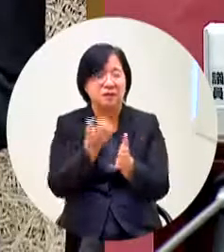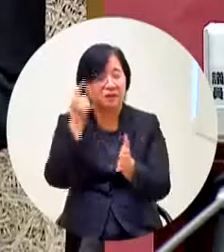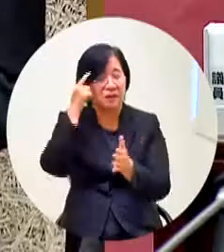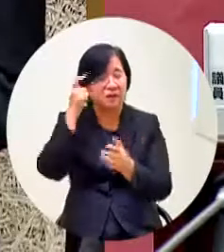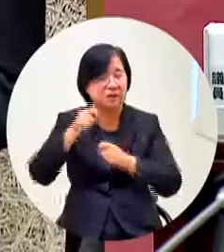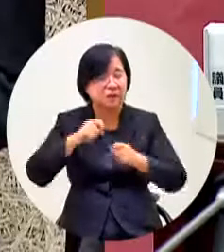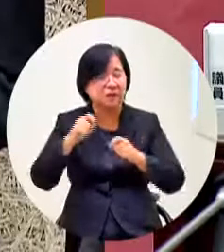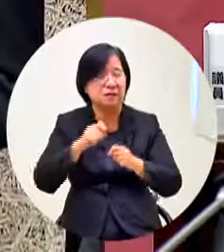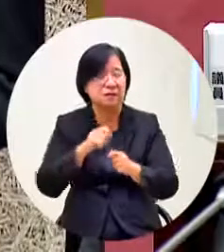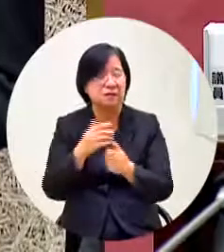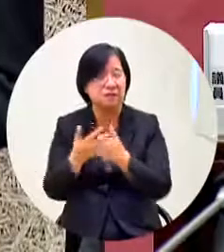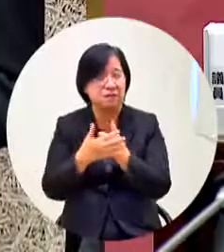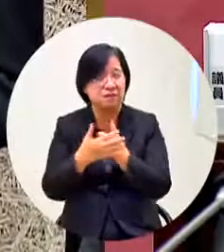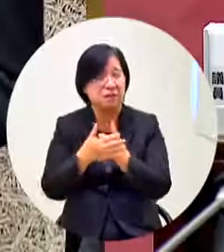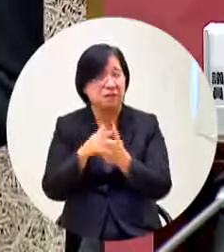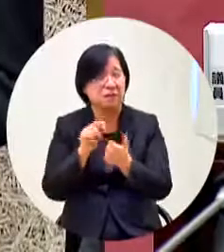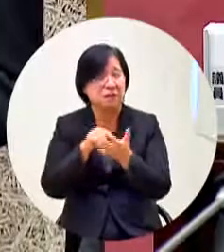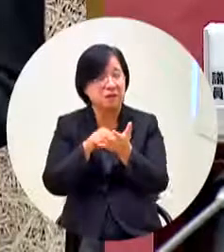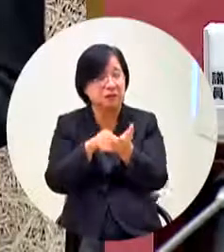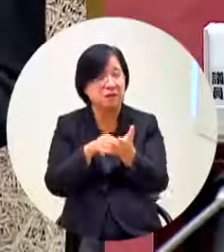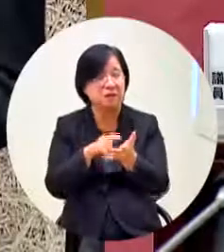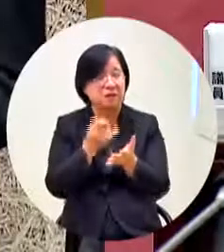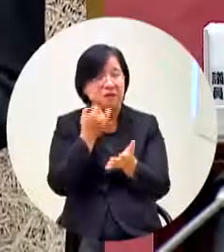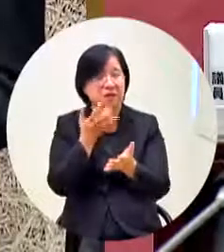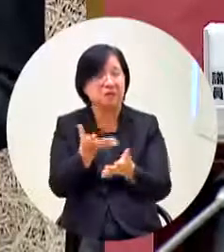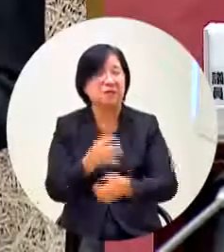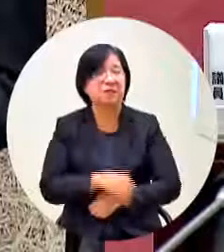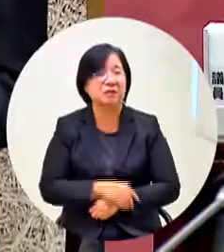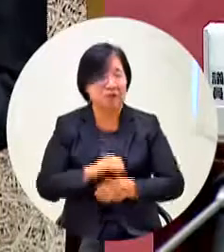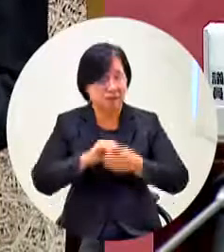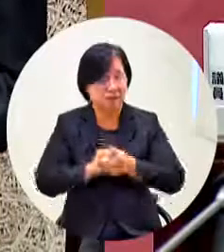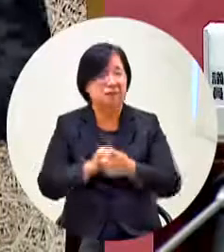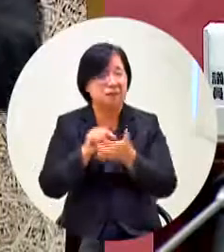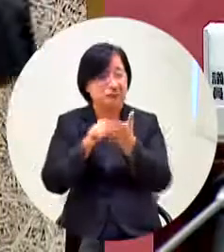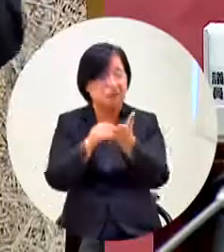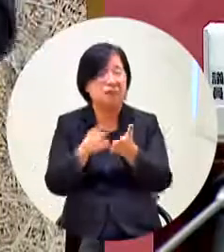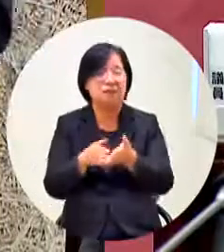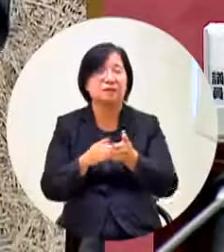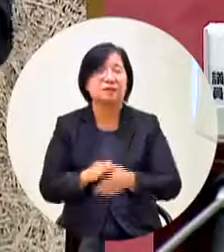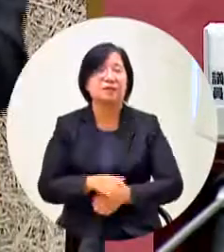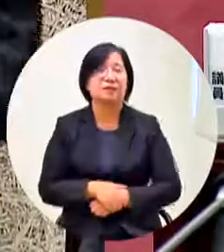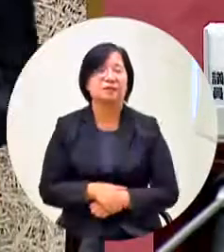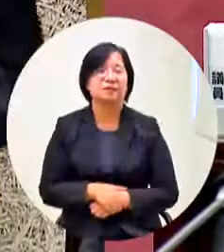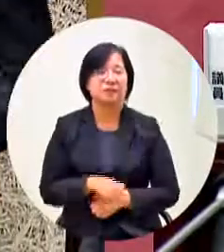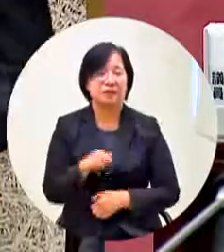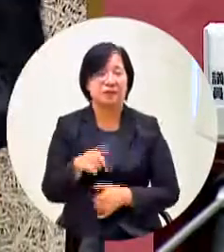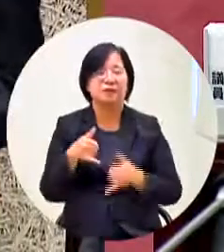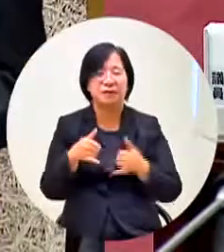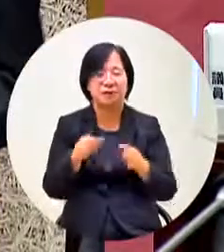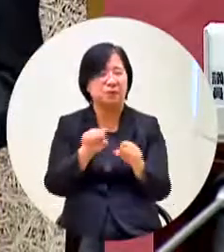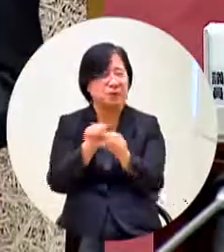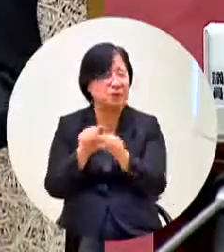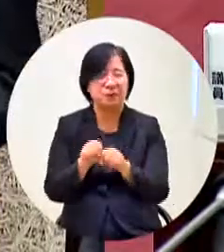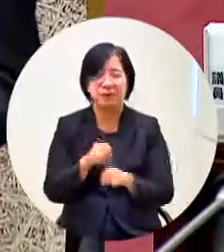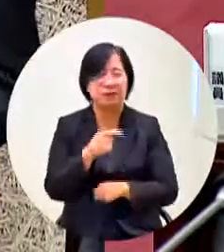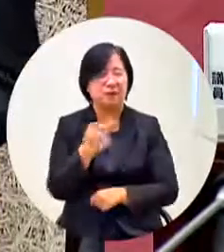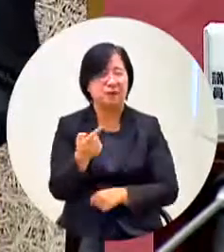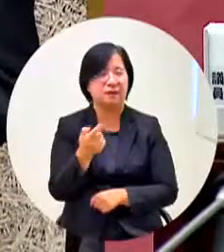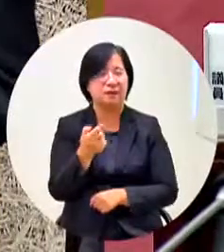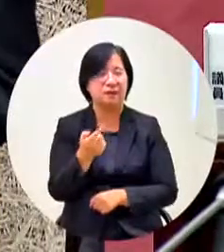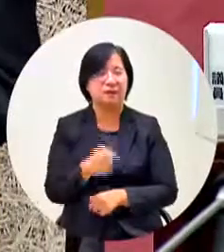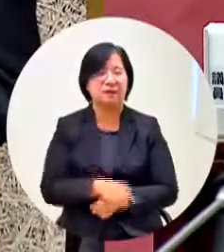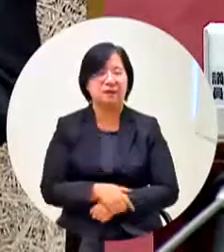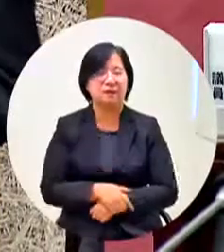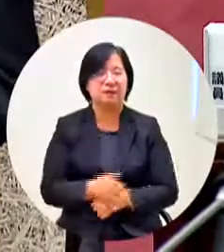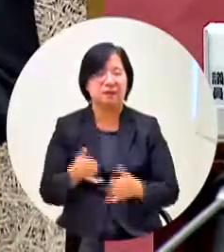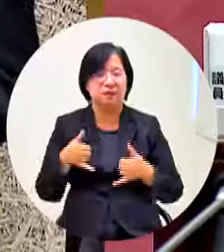会帮我们提出吗？ 对对对， 请你们务必要提出，好不 好？ 因为这条路真的很烂呢，还有路面柏油